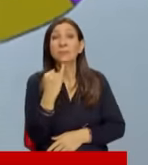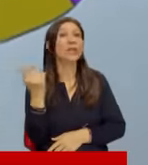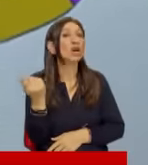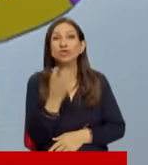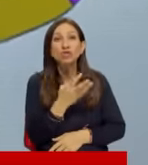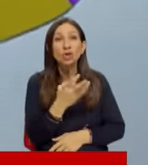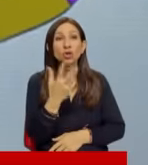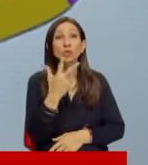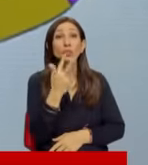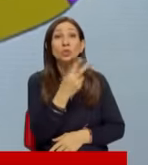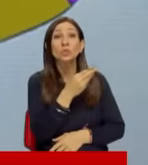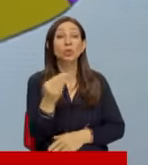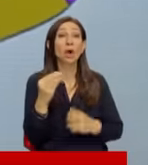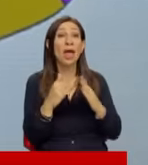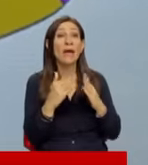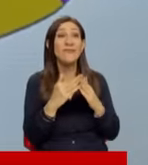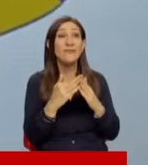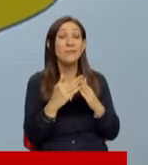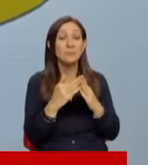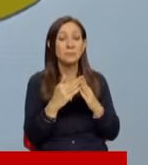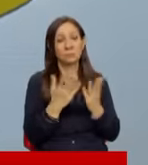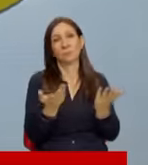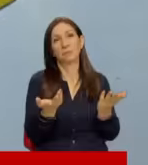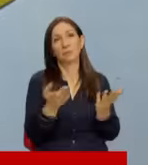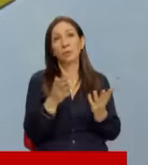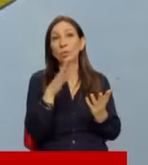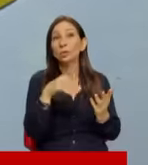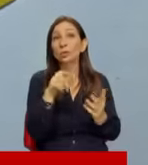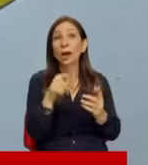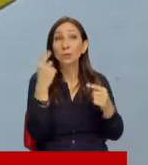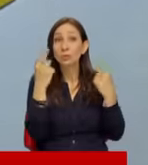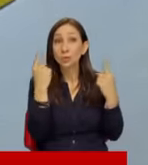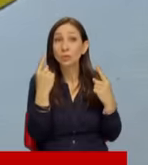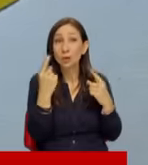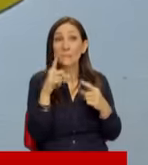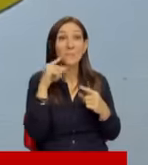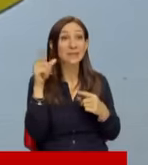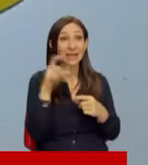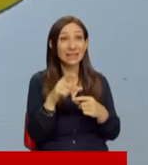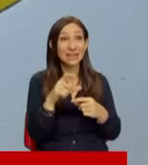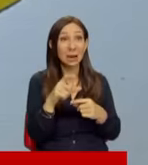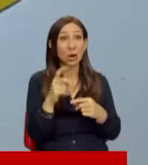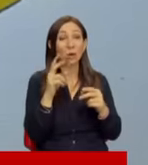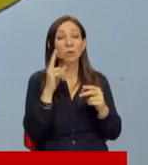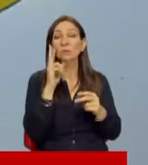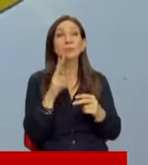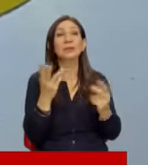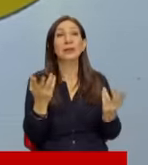kişiyi? 3,5 milyon haneyi. Şimdi tüm bunlarla beraber düşündüğümüz zaman ve Mayıs ayında da